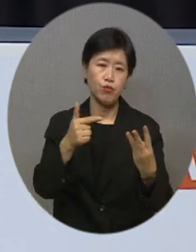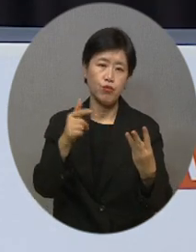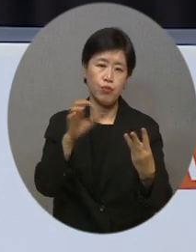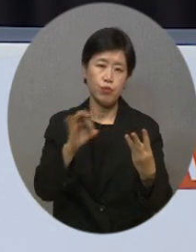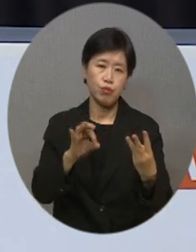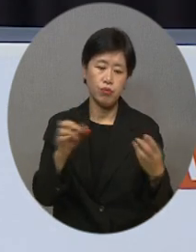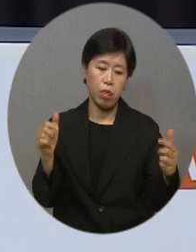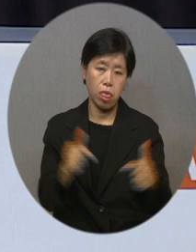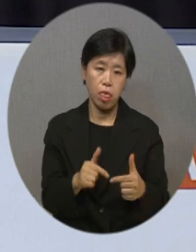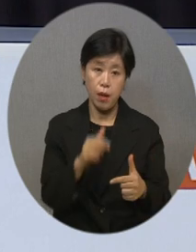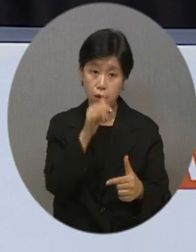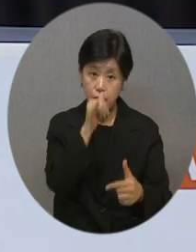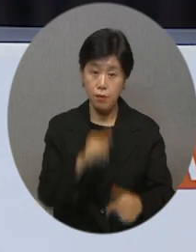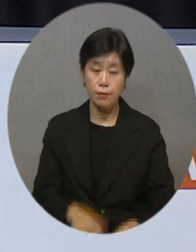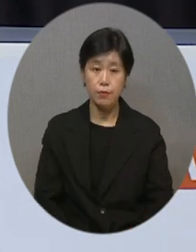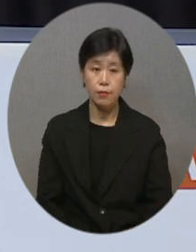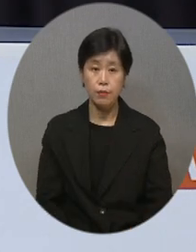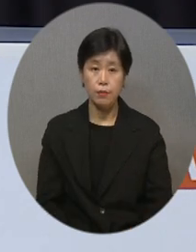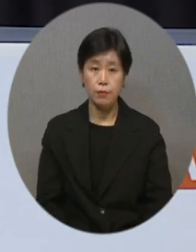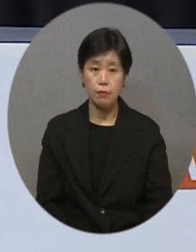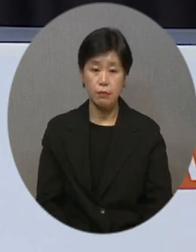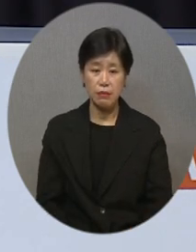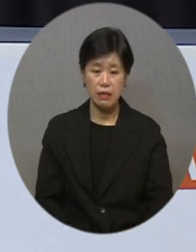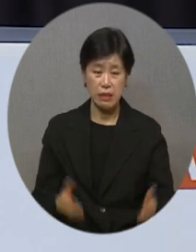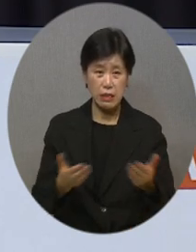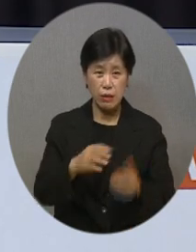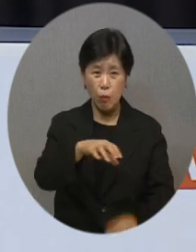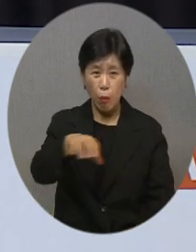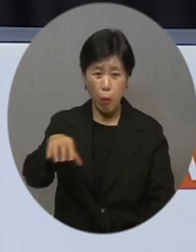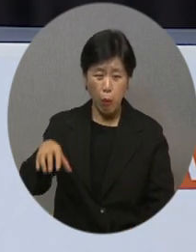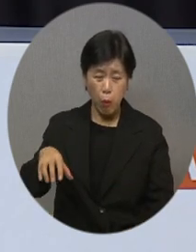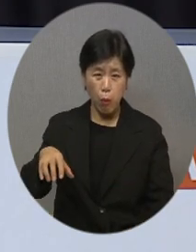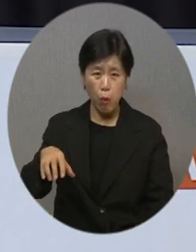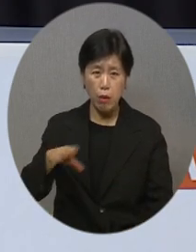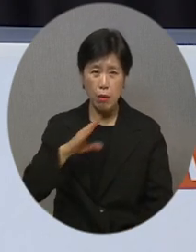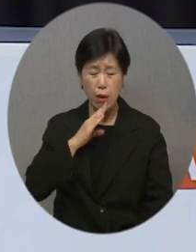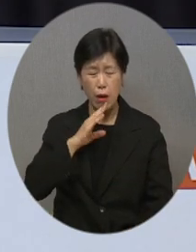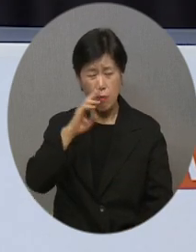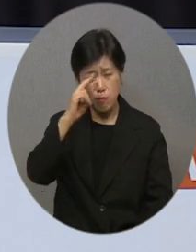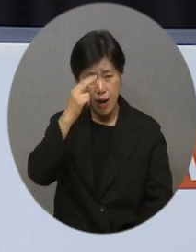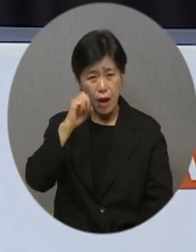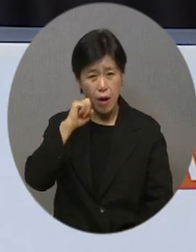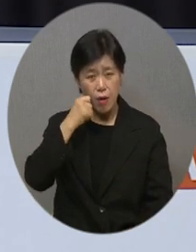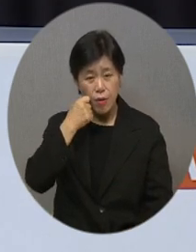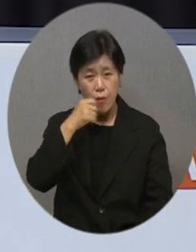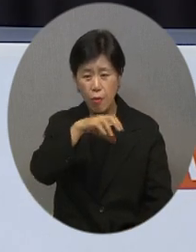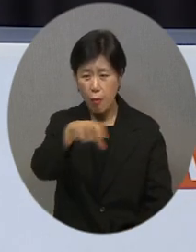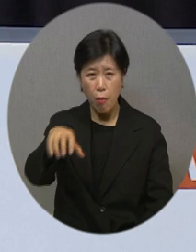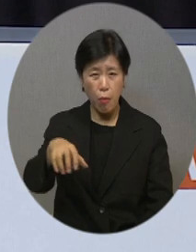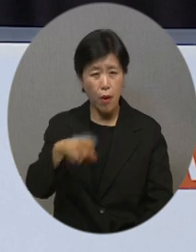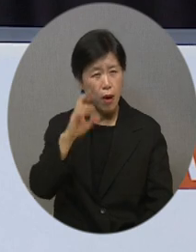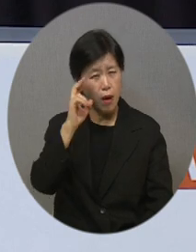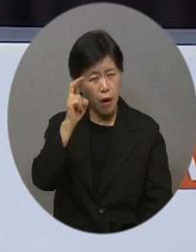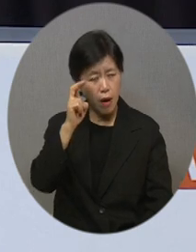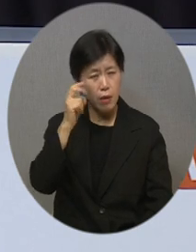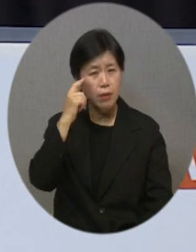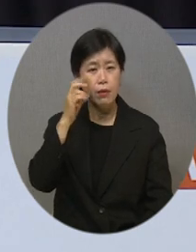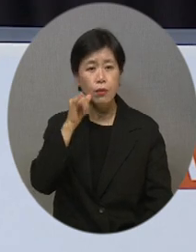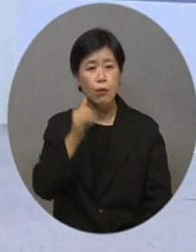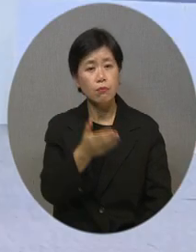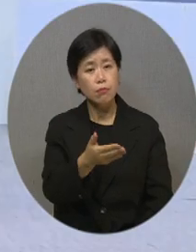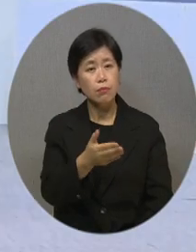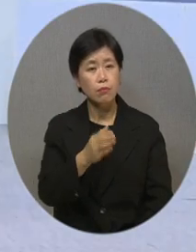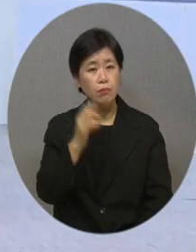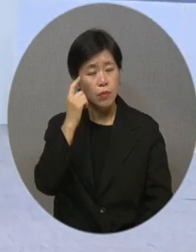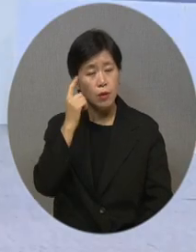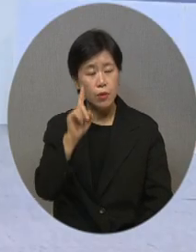그래서 질 낮은 일자리만 늘어나는 거 아니냐라는 그런 일각의 우려도 좀 있는데 어떻게 생각하십니까?